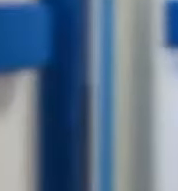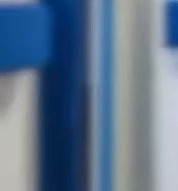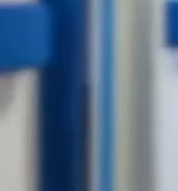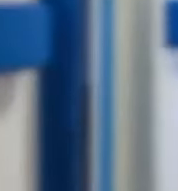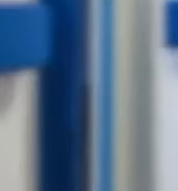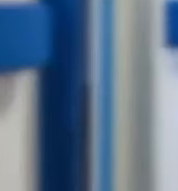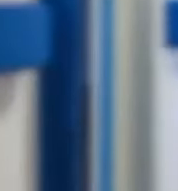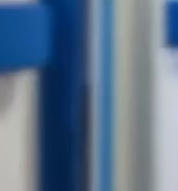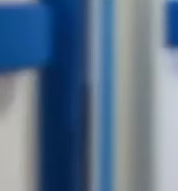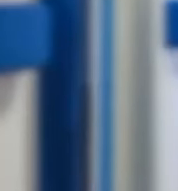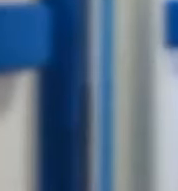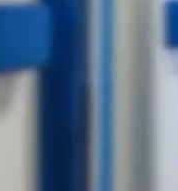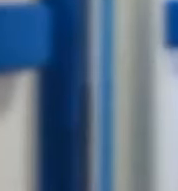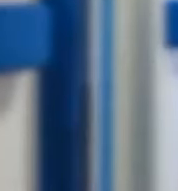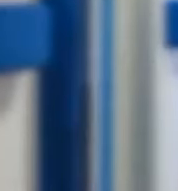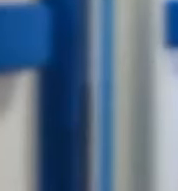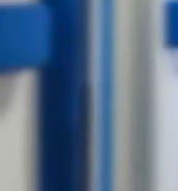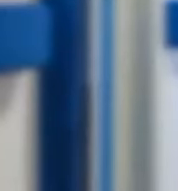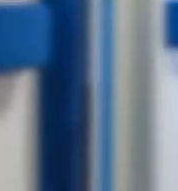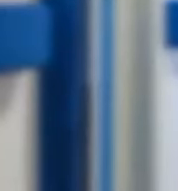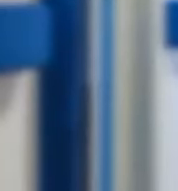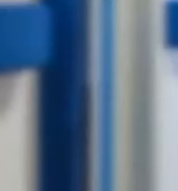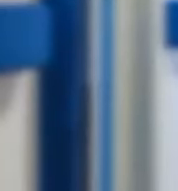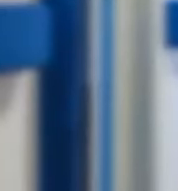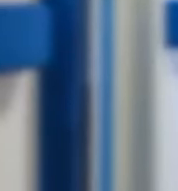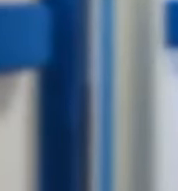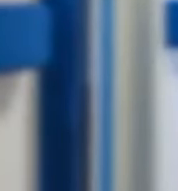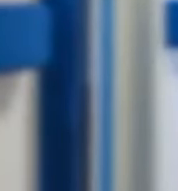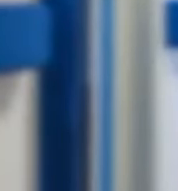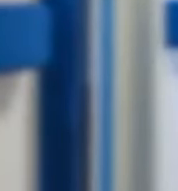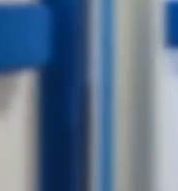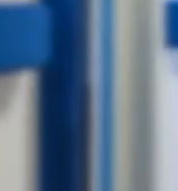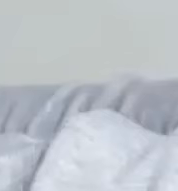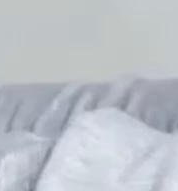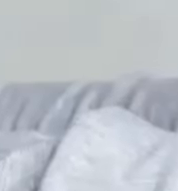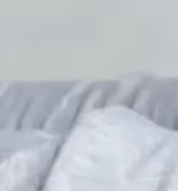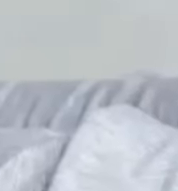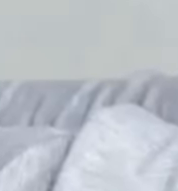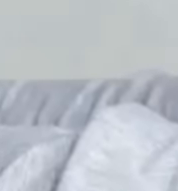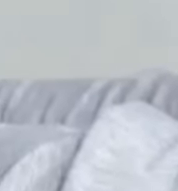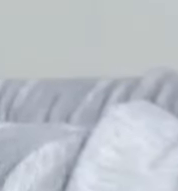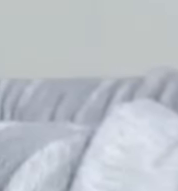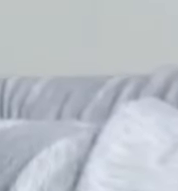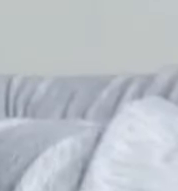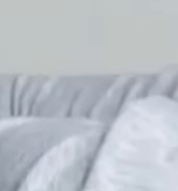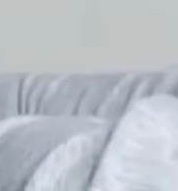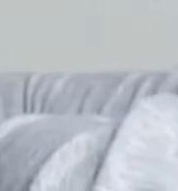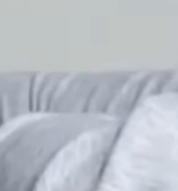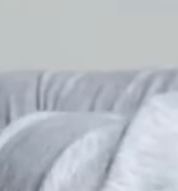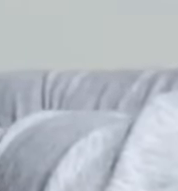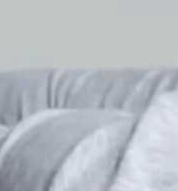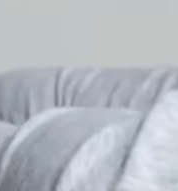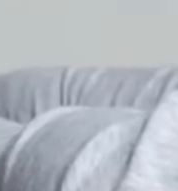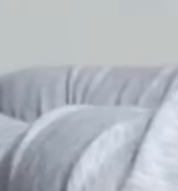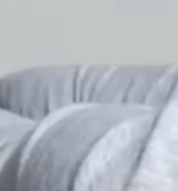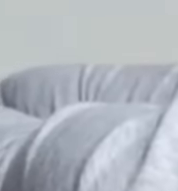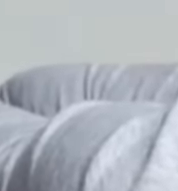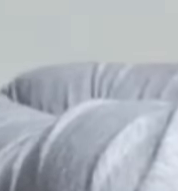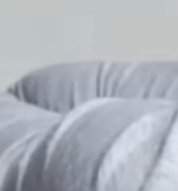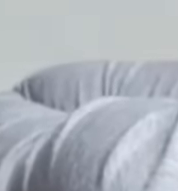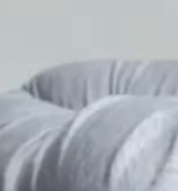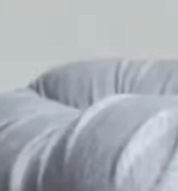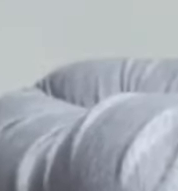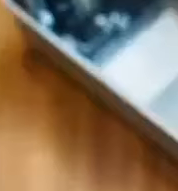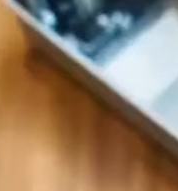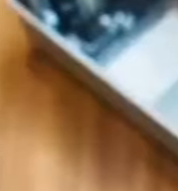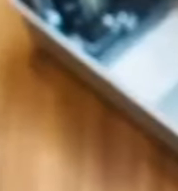yang tinggi menyebabkan keradangan yang tinggi. Keradangan yang tinggi kerosakan badan yang tinggi, dan ini boleh